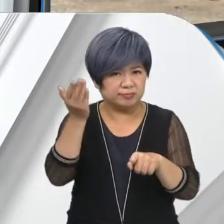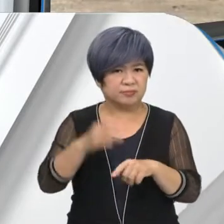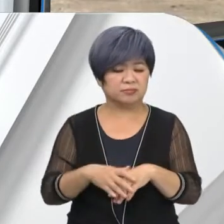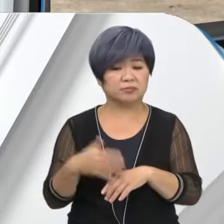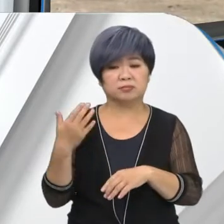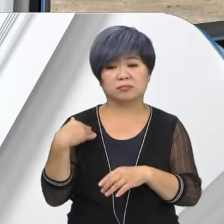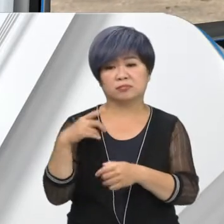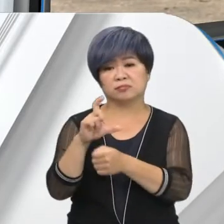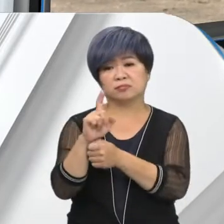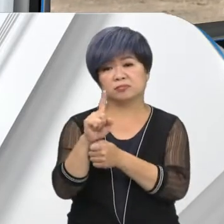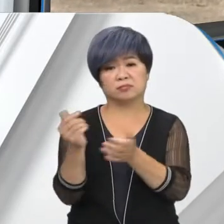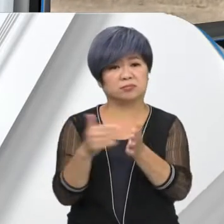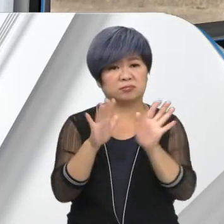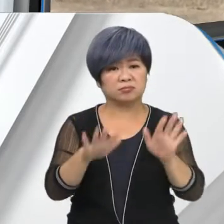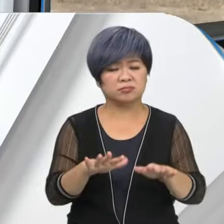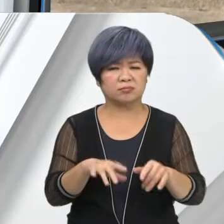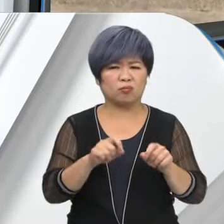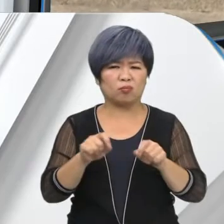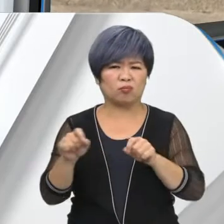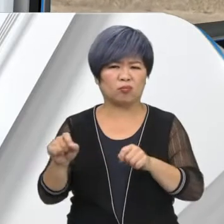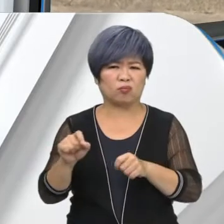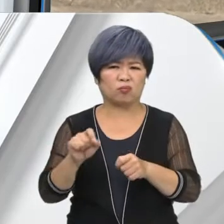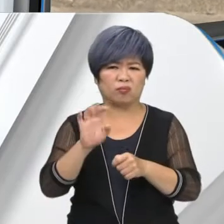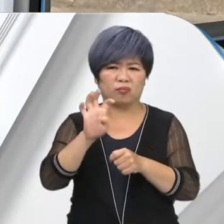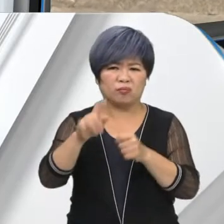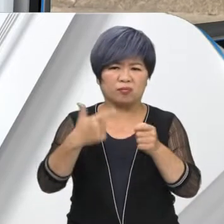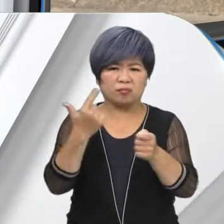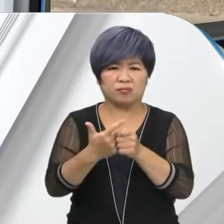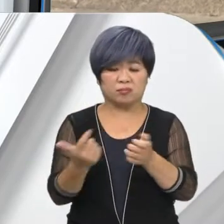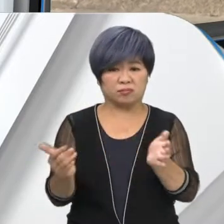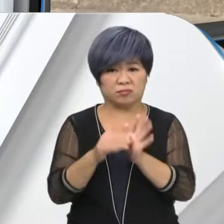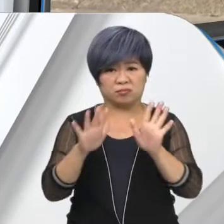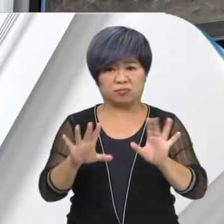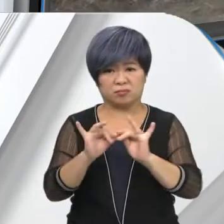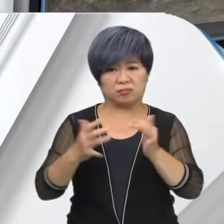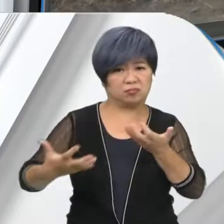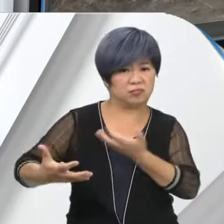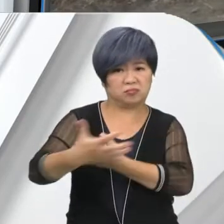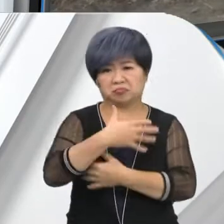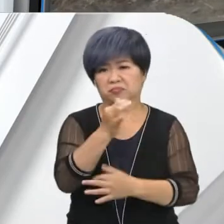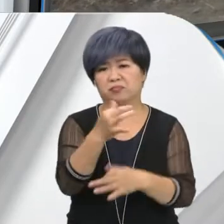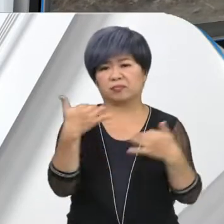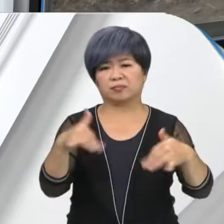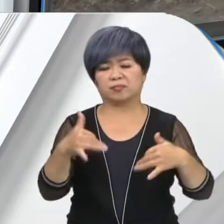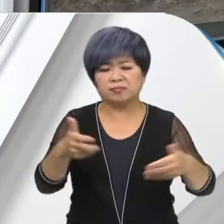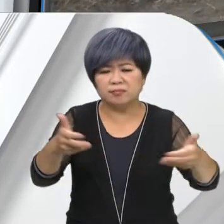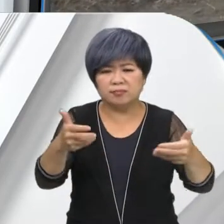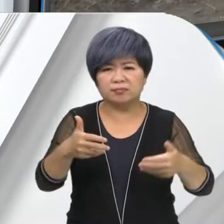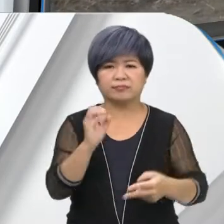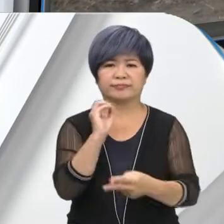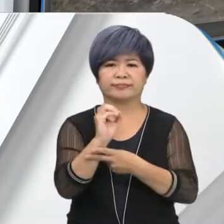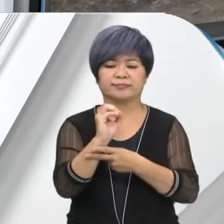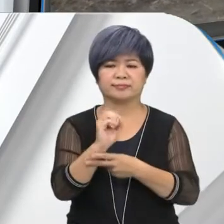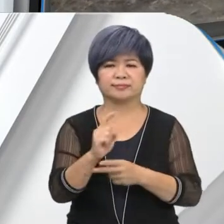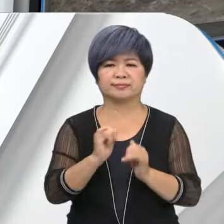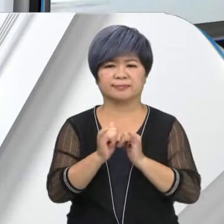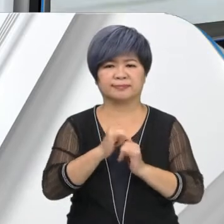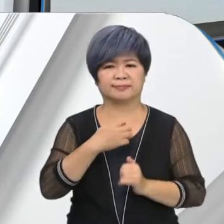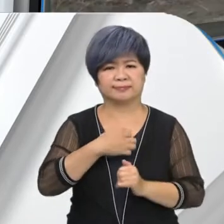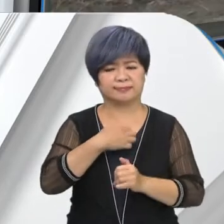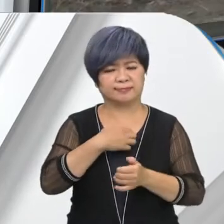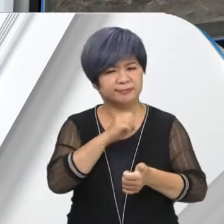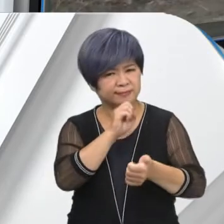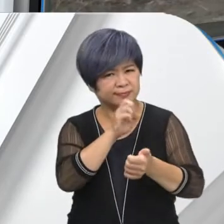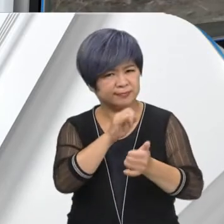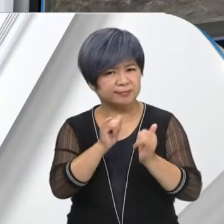法多见，46年嘞，多见都还蛮遵守，还蛮开发，尤其民众观察。同时向市民代表澄